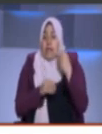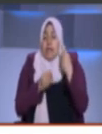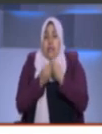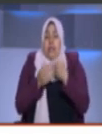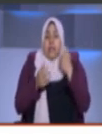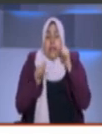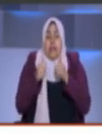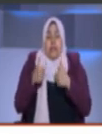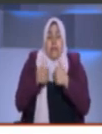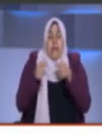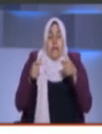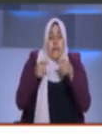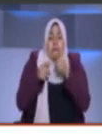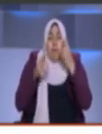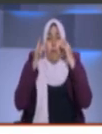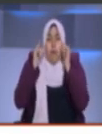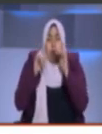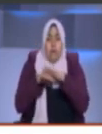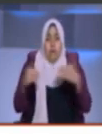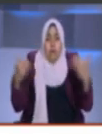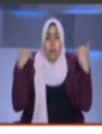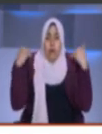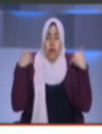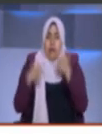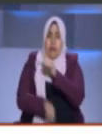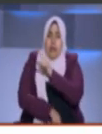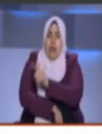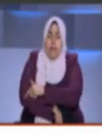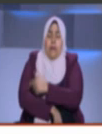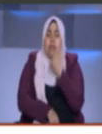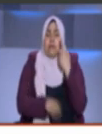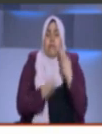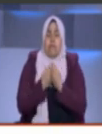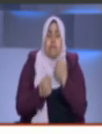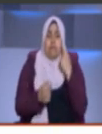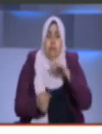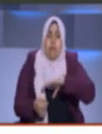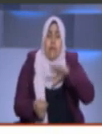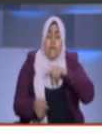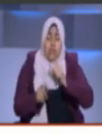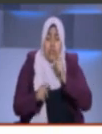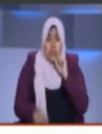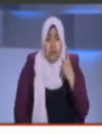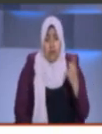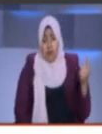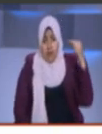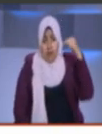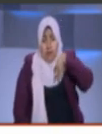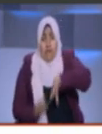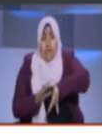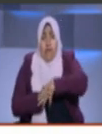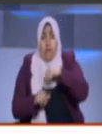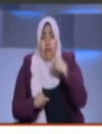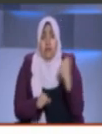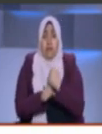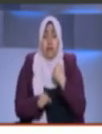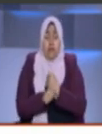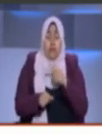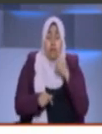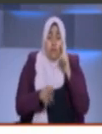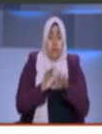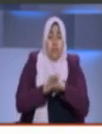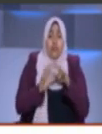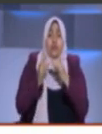ناس كتير جدا مهتمه كمان بالرياضه الالمانيه ودوري البوندسليجا، دوري البوندسليجا لحد السنه الجايه لحد خريف السنه الجايه هيتلعب من غير